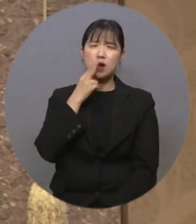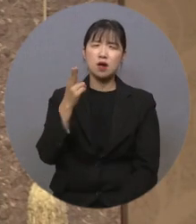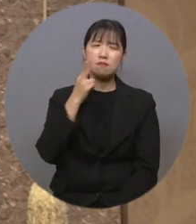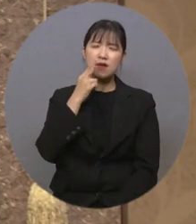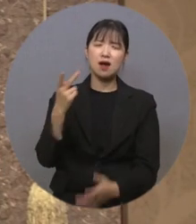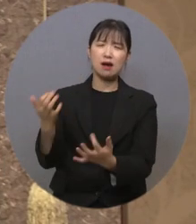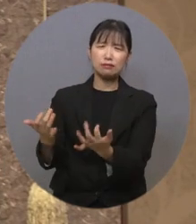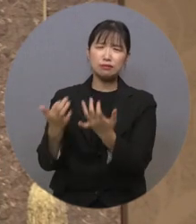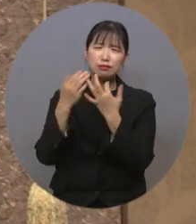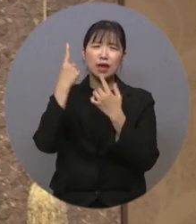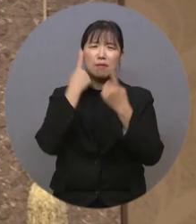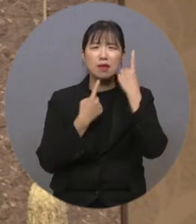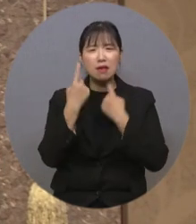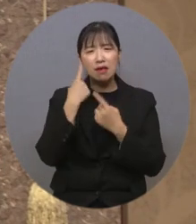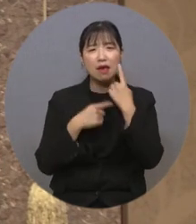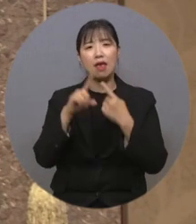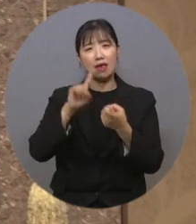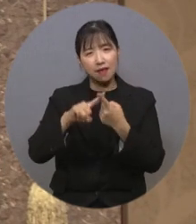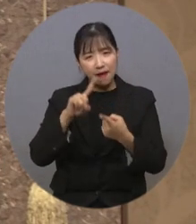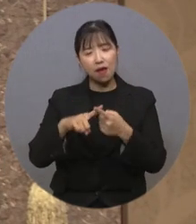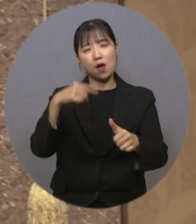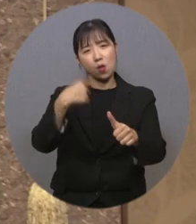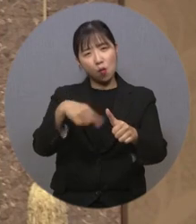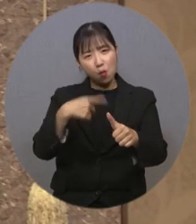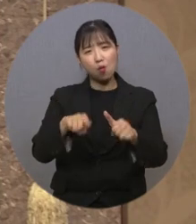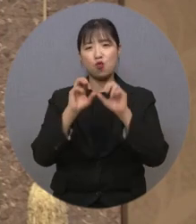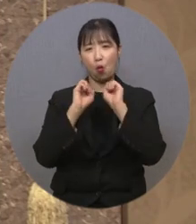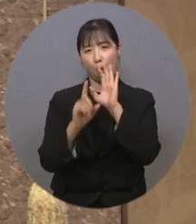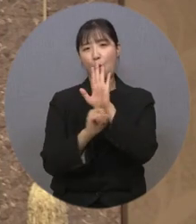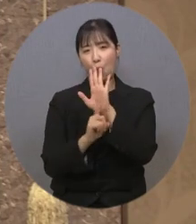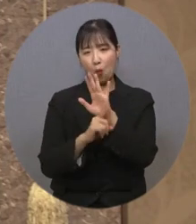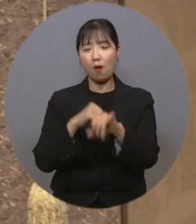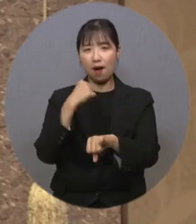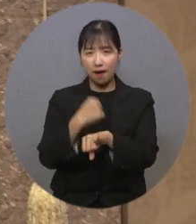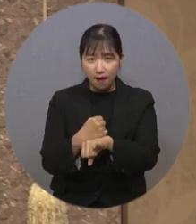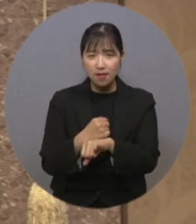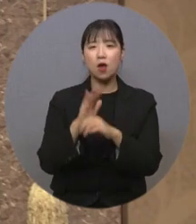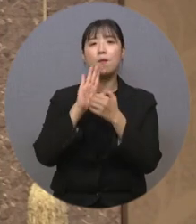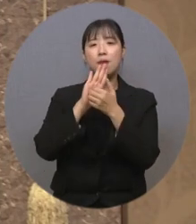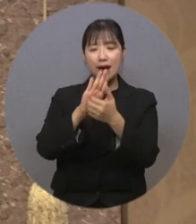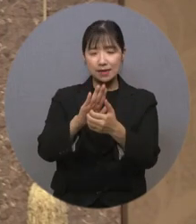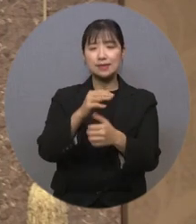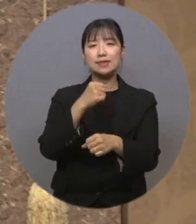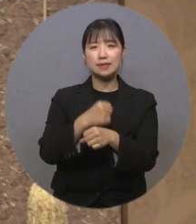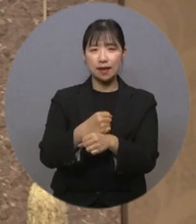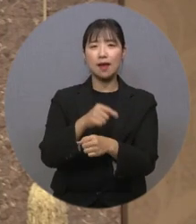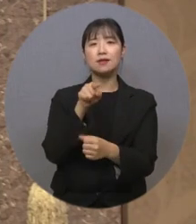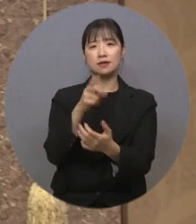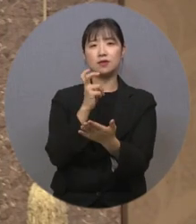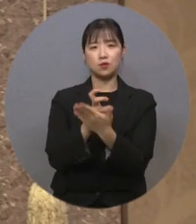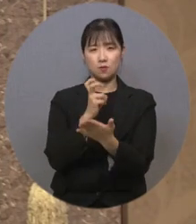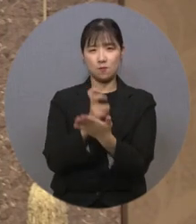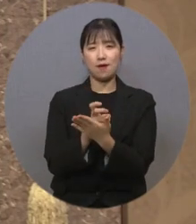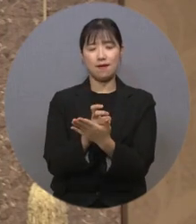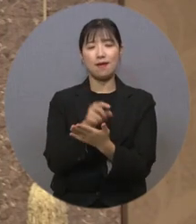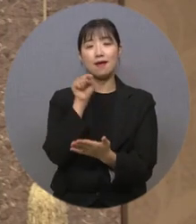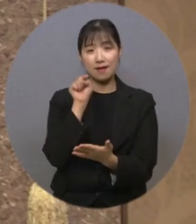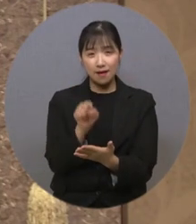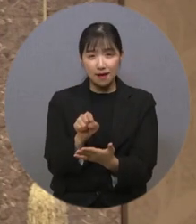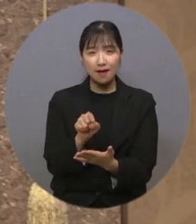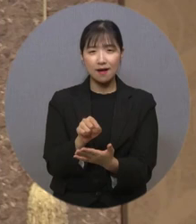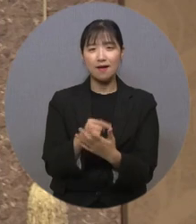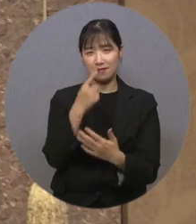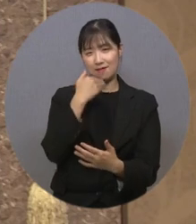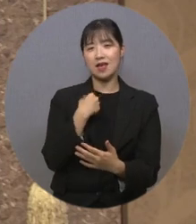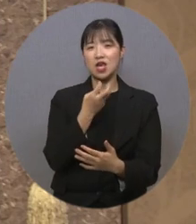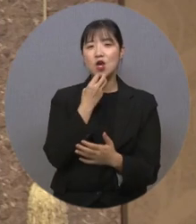관한 피해에 대해서 교육과 홍보를 시켜서 방지할 수 있는 그런 조례를 이것도 역시